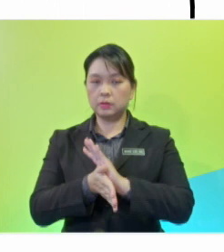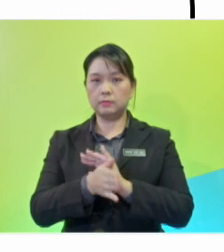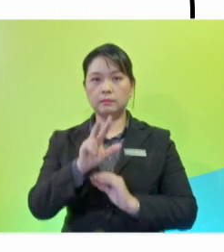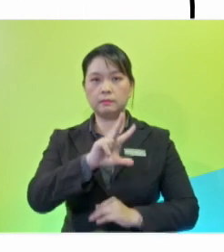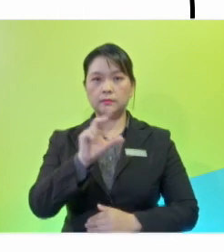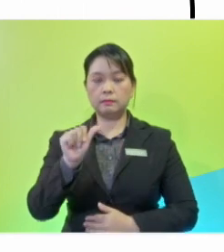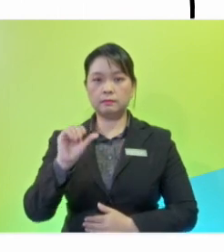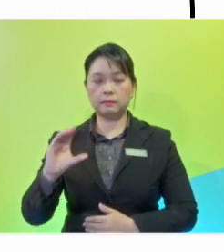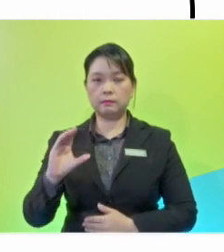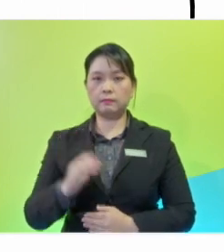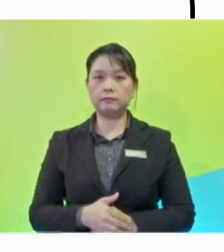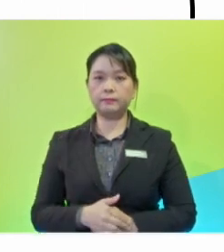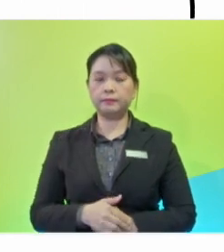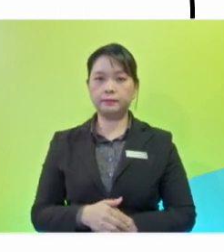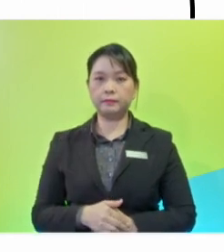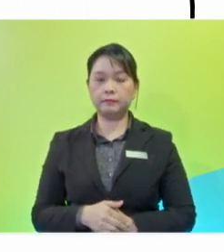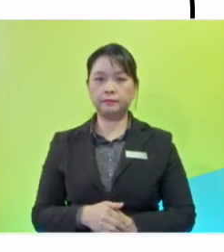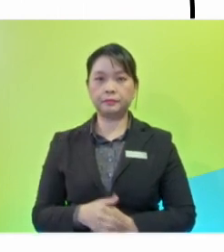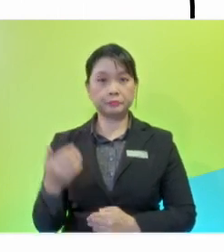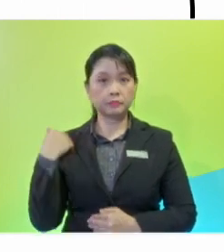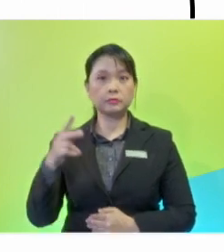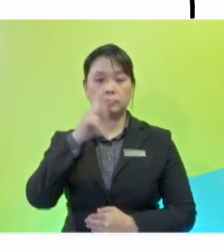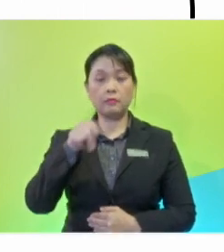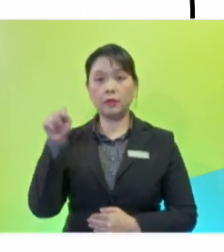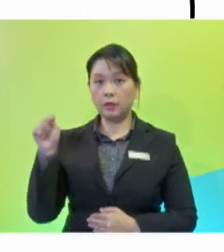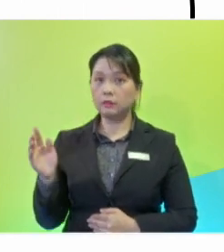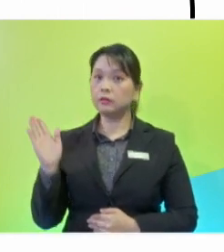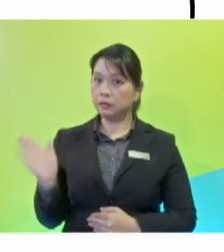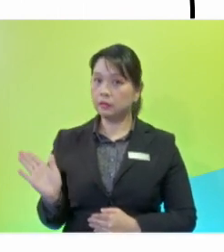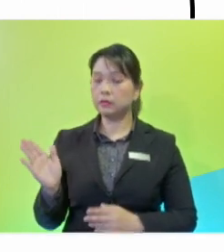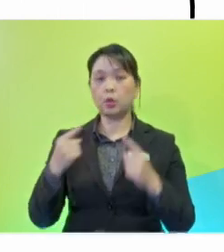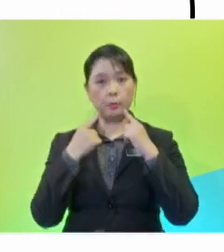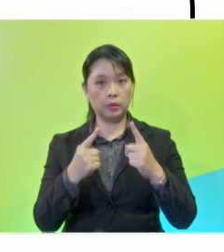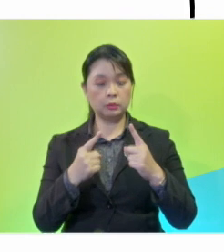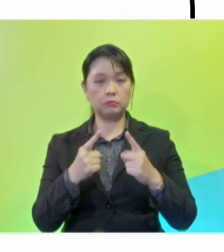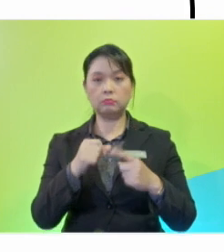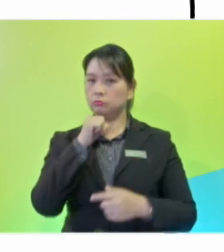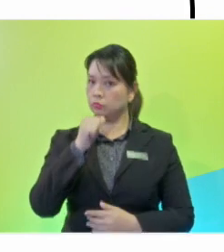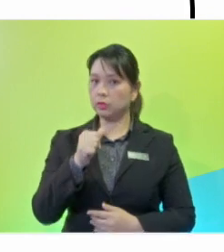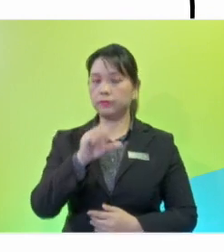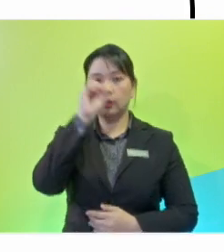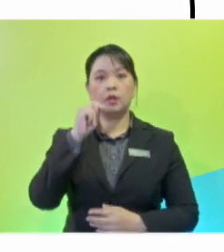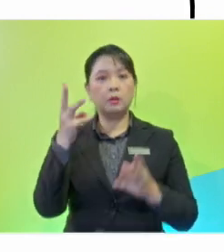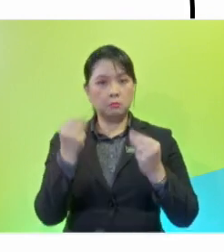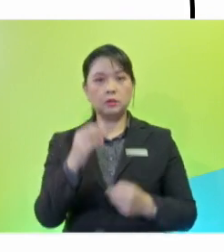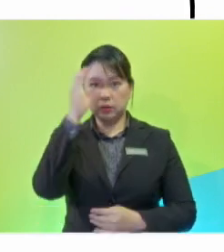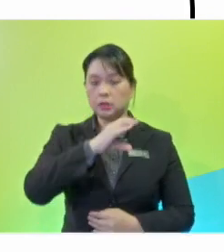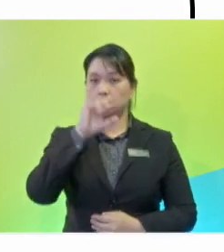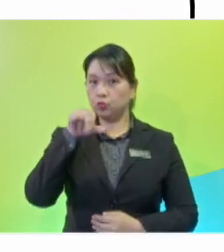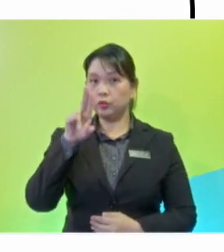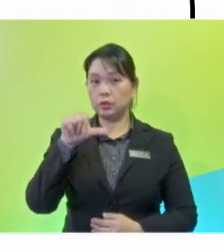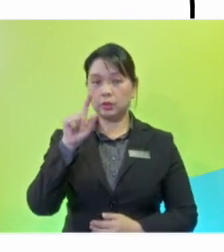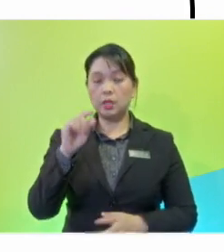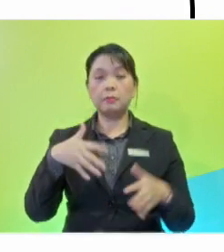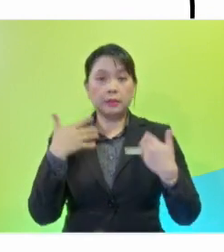tolak Bi Q2 Adakah ini jawabannya tak lagi kenapa soalnya nak cari julat'i sebelah depan kita ada dua ini macam